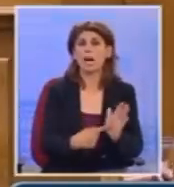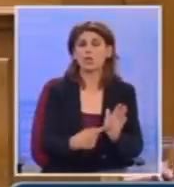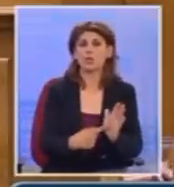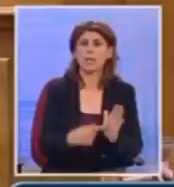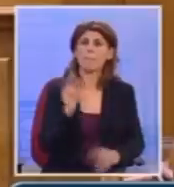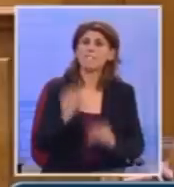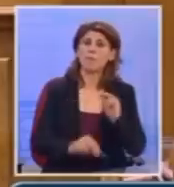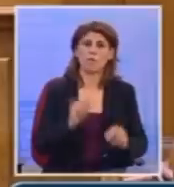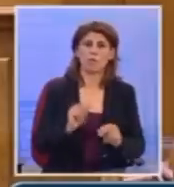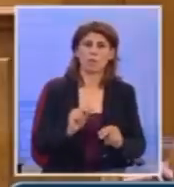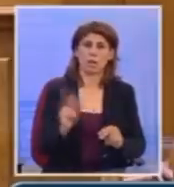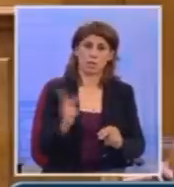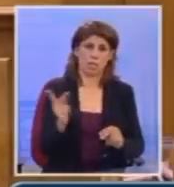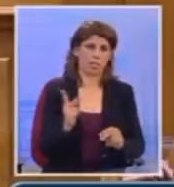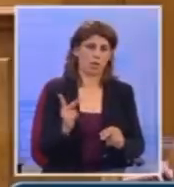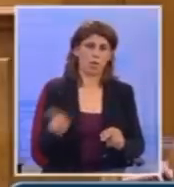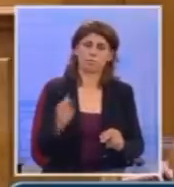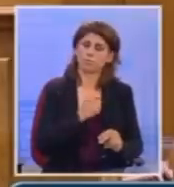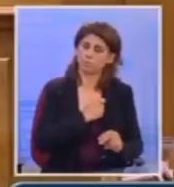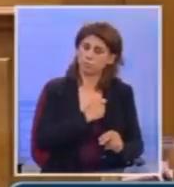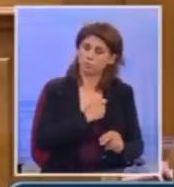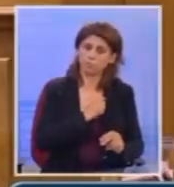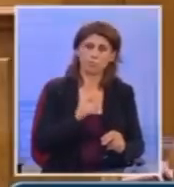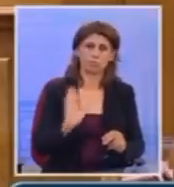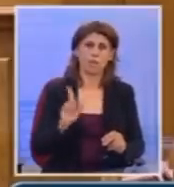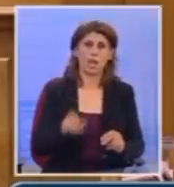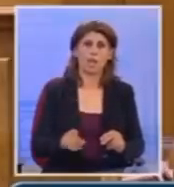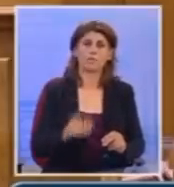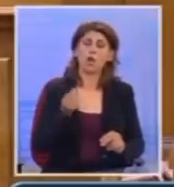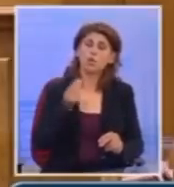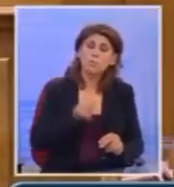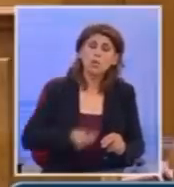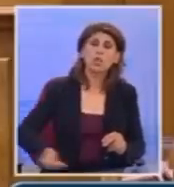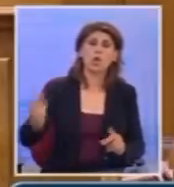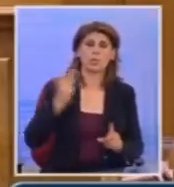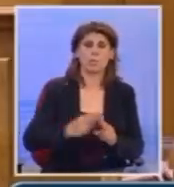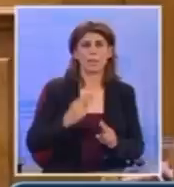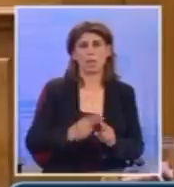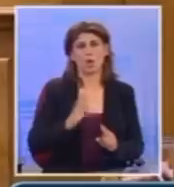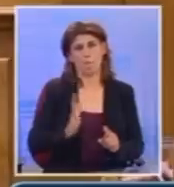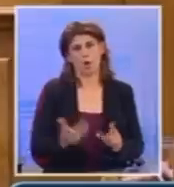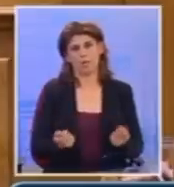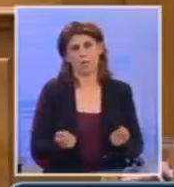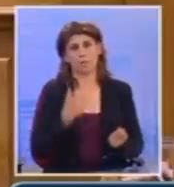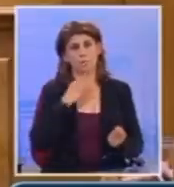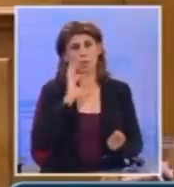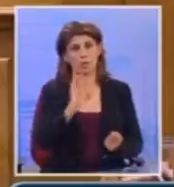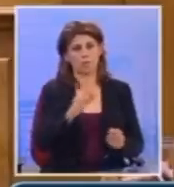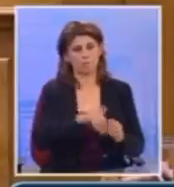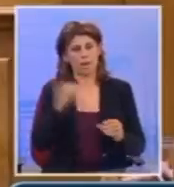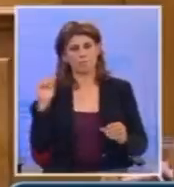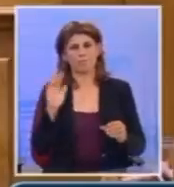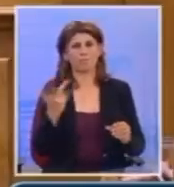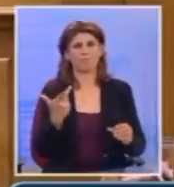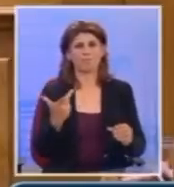στην ψηφοφορία. Και αυτό, πιστέψτε με, είναι ό,τι σημαντικότερο μπορεί να κάνει κανείς προκειμένου να απεμπλακεί από